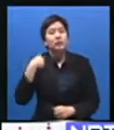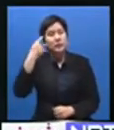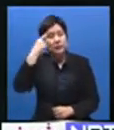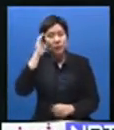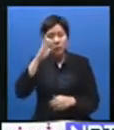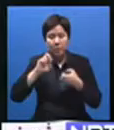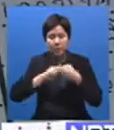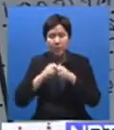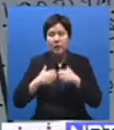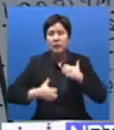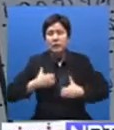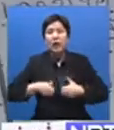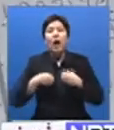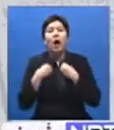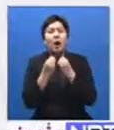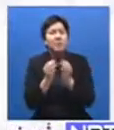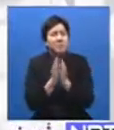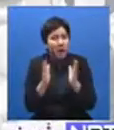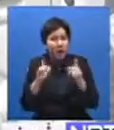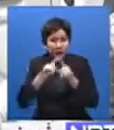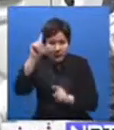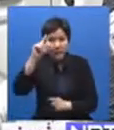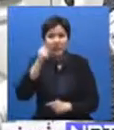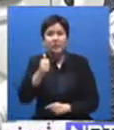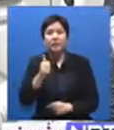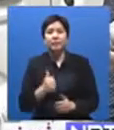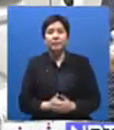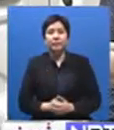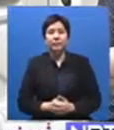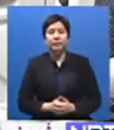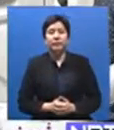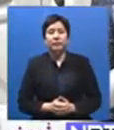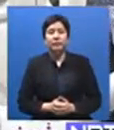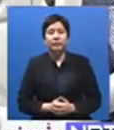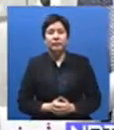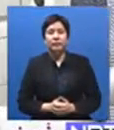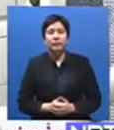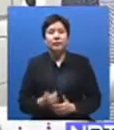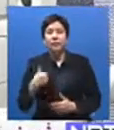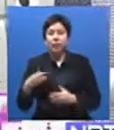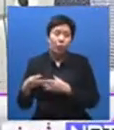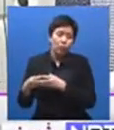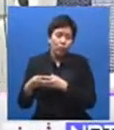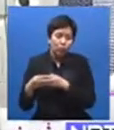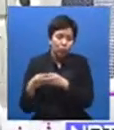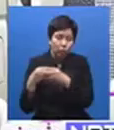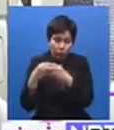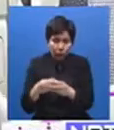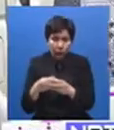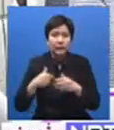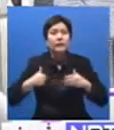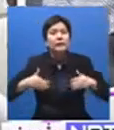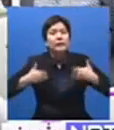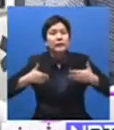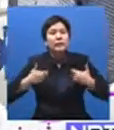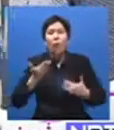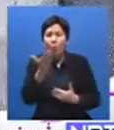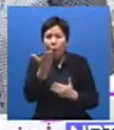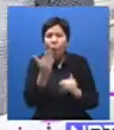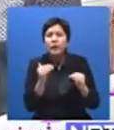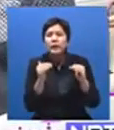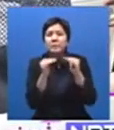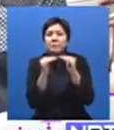ก้ไขปัญหาให้ประชาชนให้ได้มากที่สุด ยกพูดแล้วก็เลยพากันมาเนี่ยก็ดีใจอ่ะว่าขอความเป็น